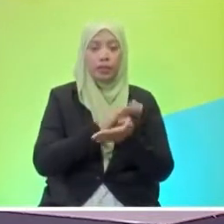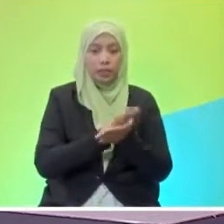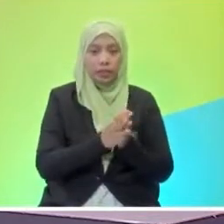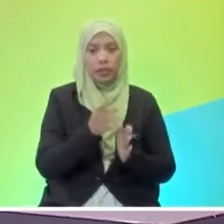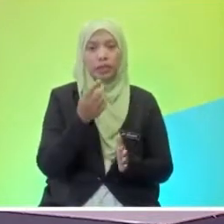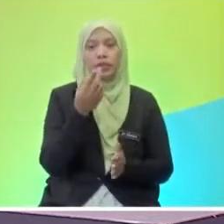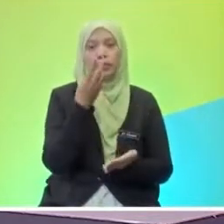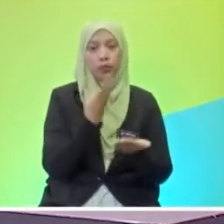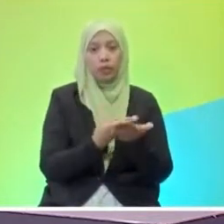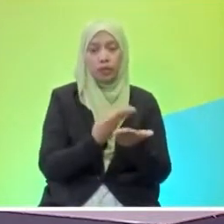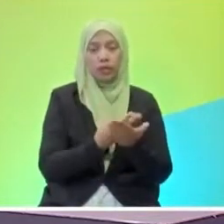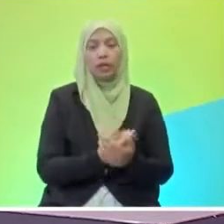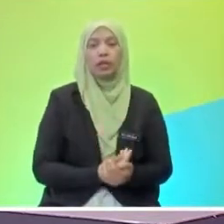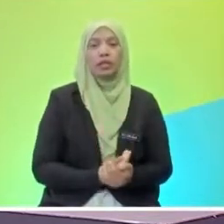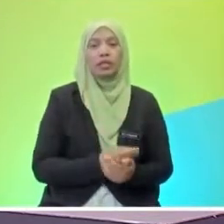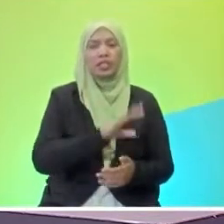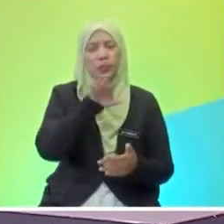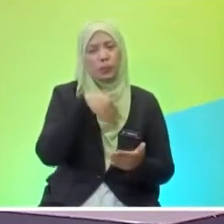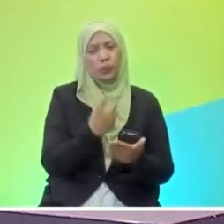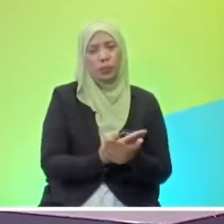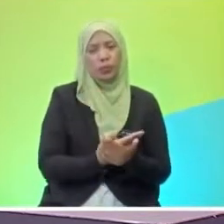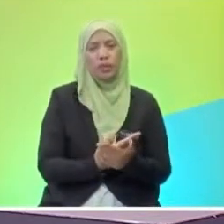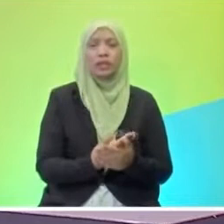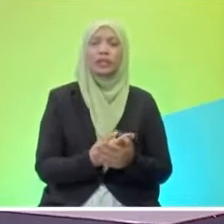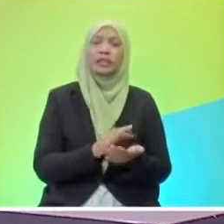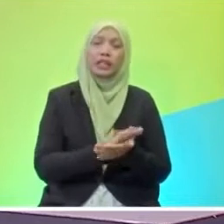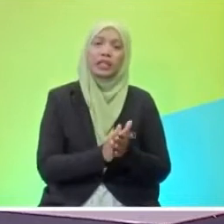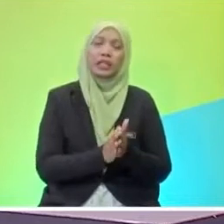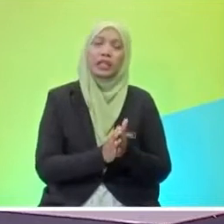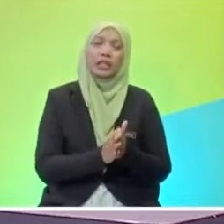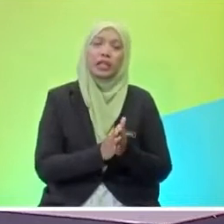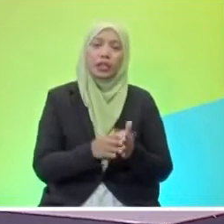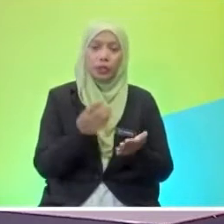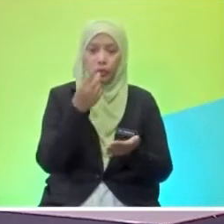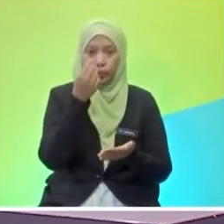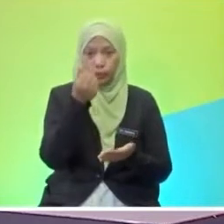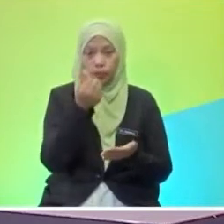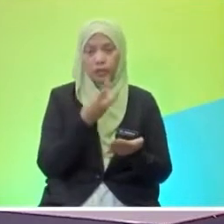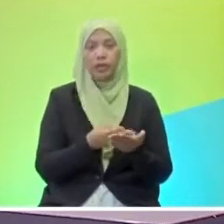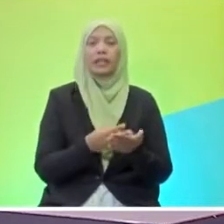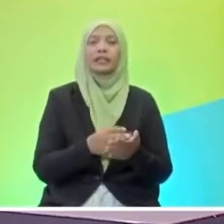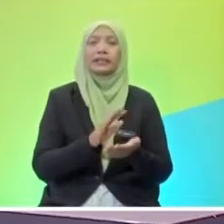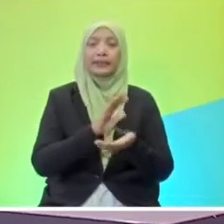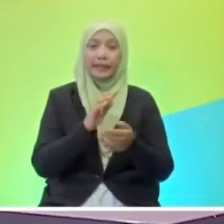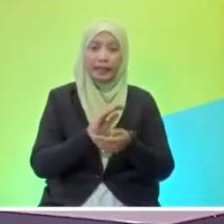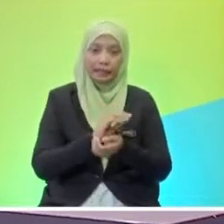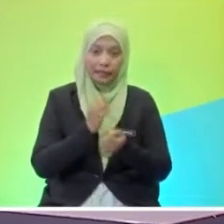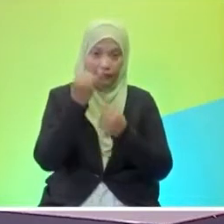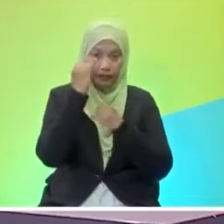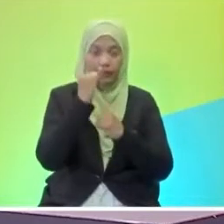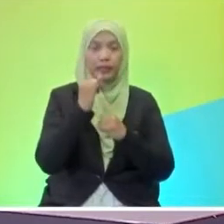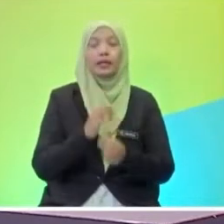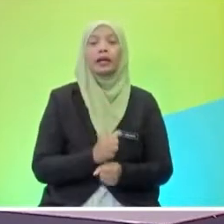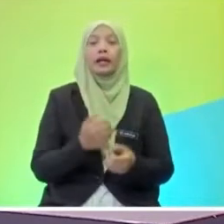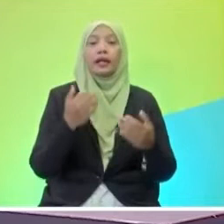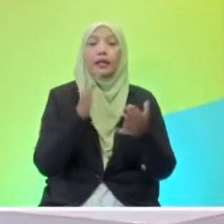sekarang everything semua boleh jadi duit janji kita rajin saja itulah dengan belajar Oke melahirkan